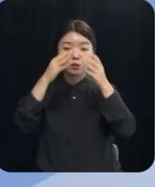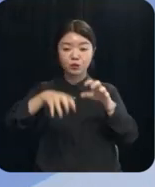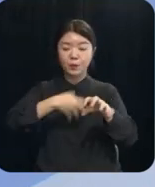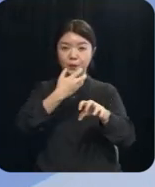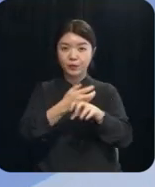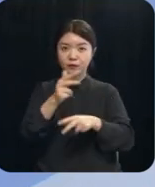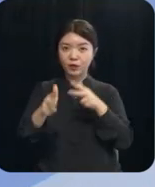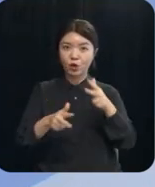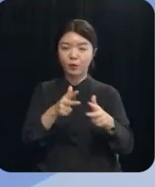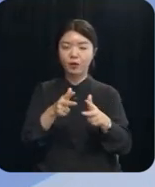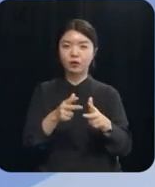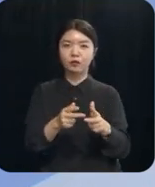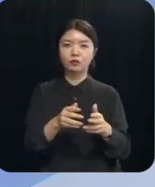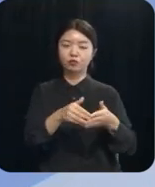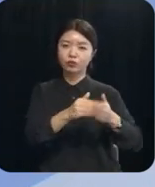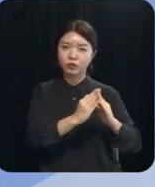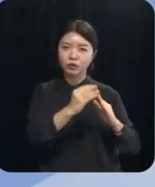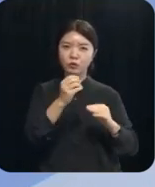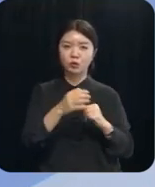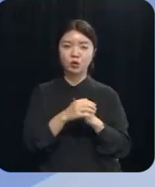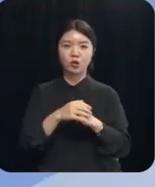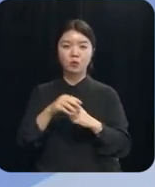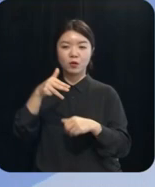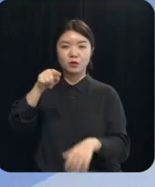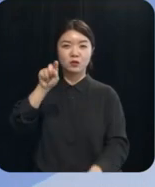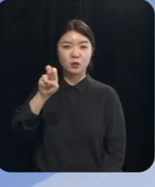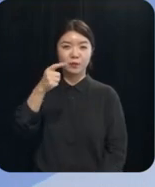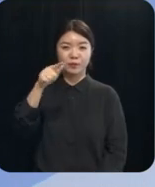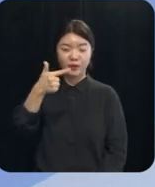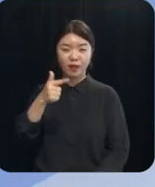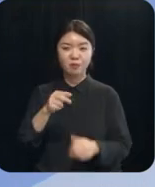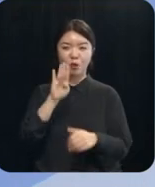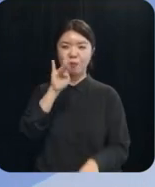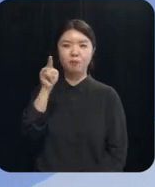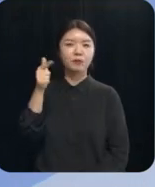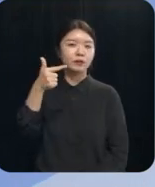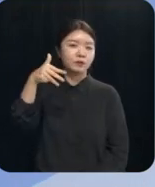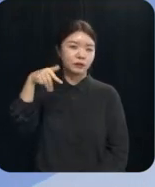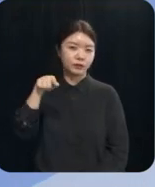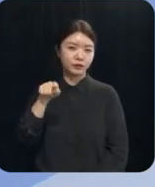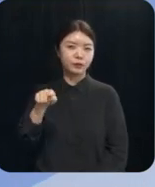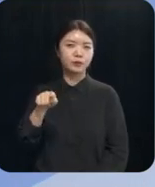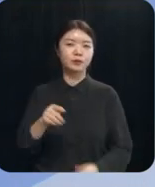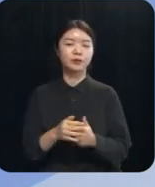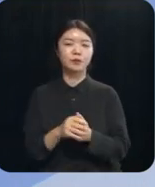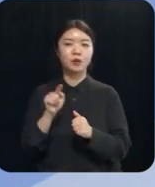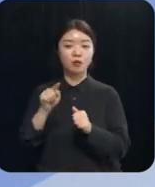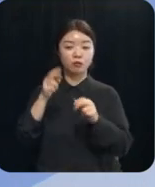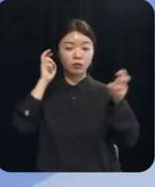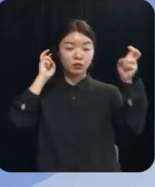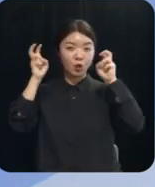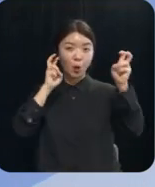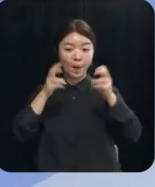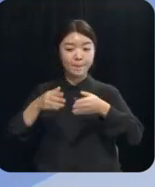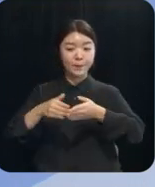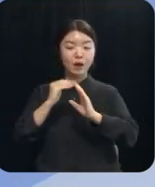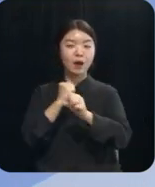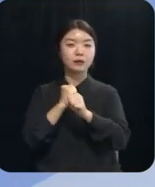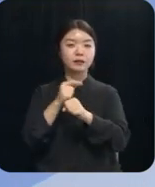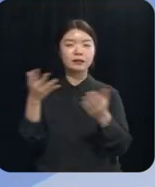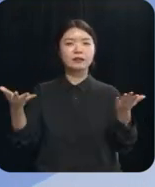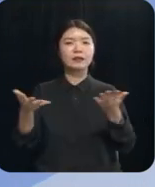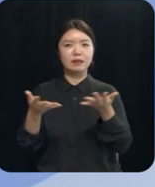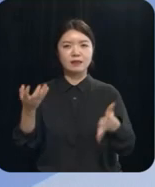유치, 첨단 기업의 활성화, 벤처 그리고 그런 기업들을 육성하는 그러한